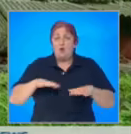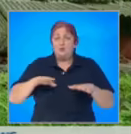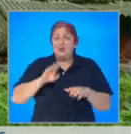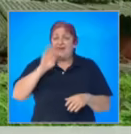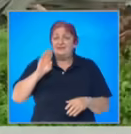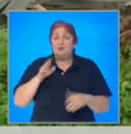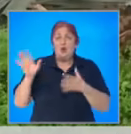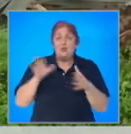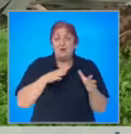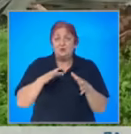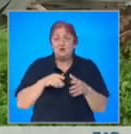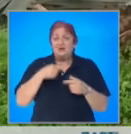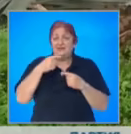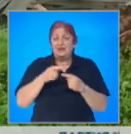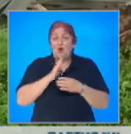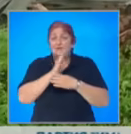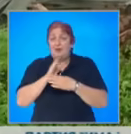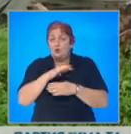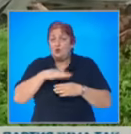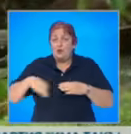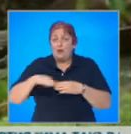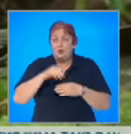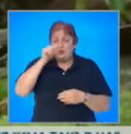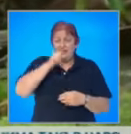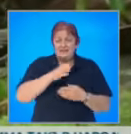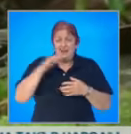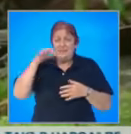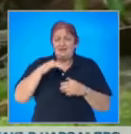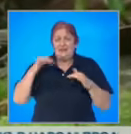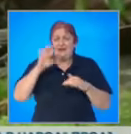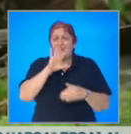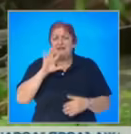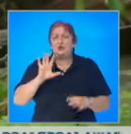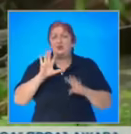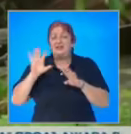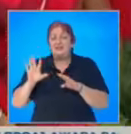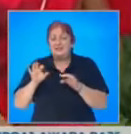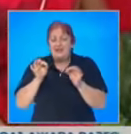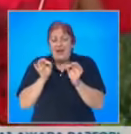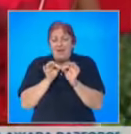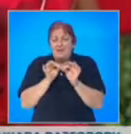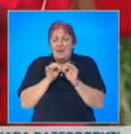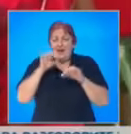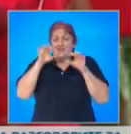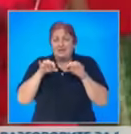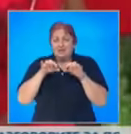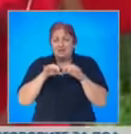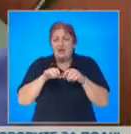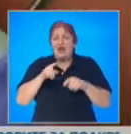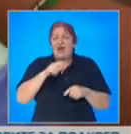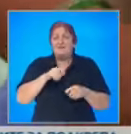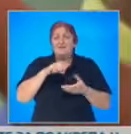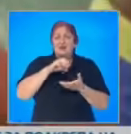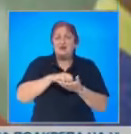сезон на мусоните. В части от западното крайбрежие на Индия са паднали над 590 мм дъжд. В щата Махараштра